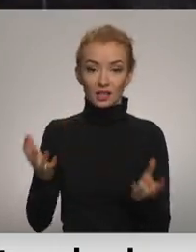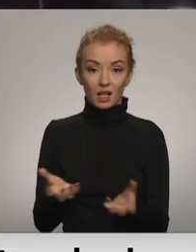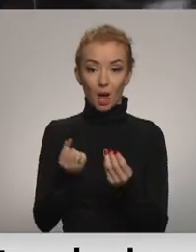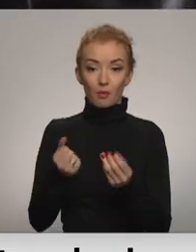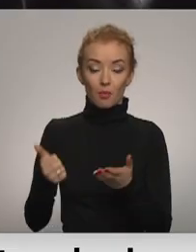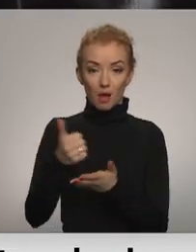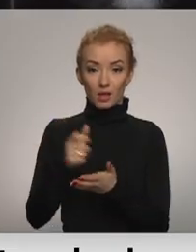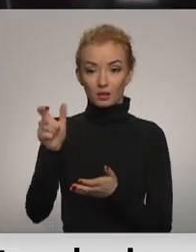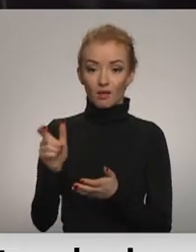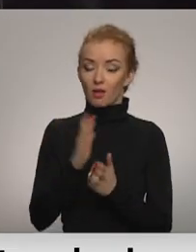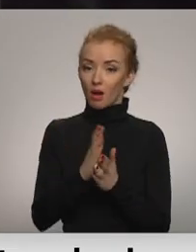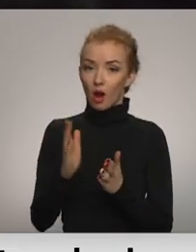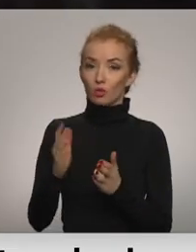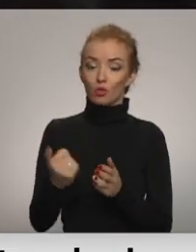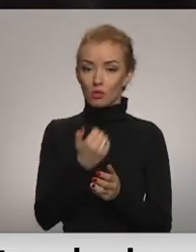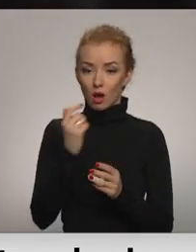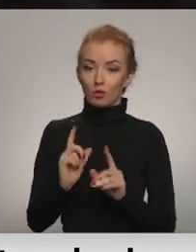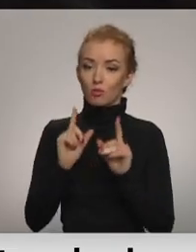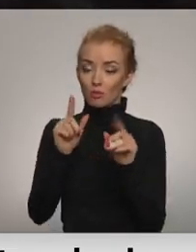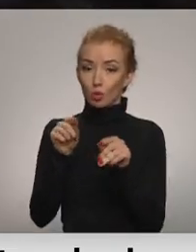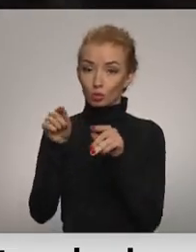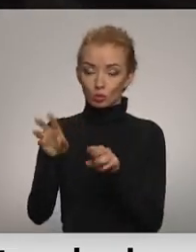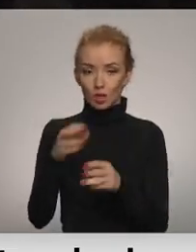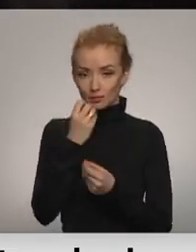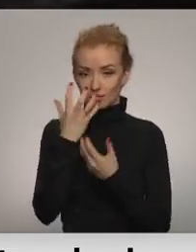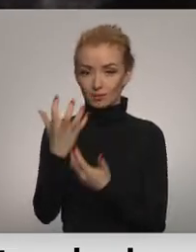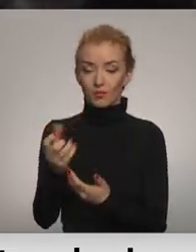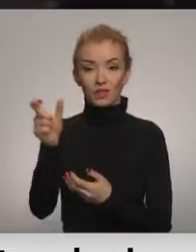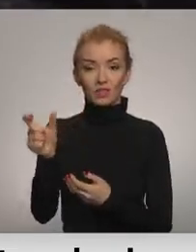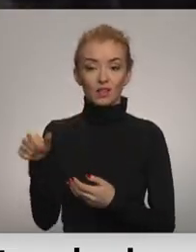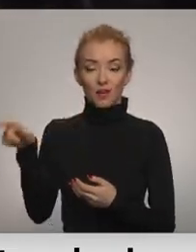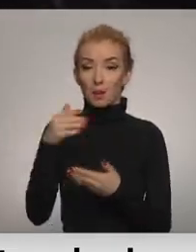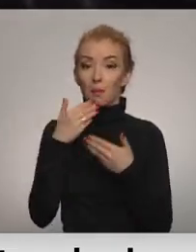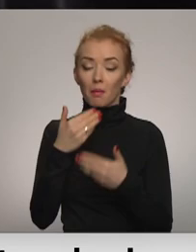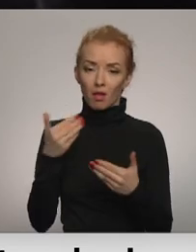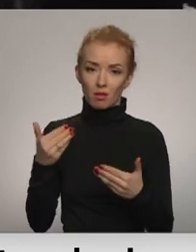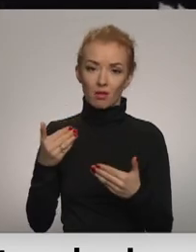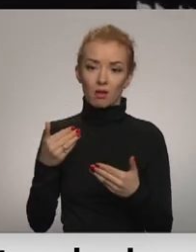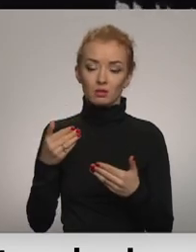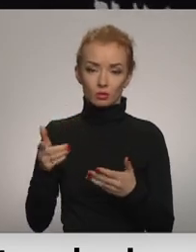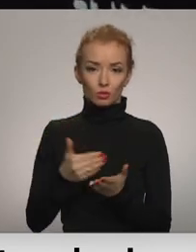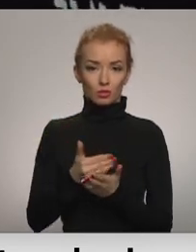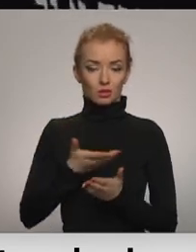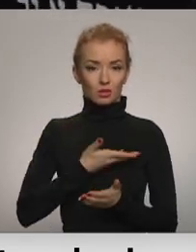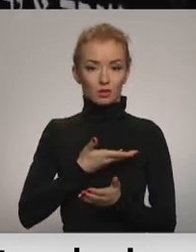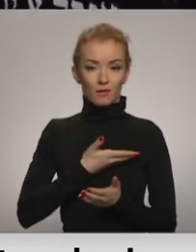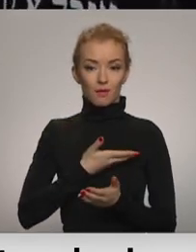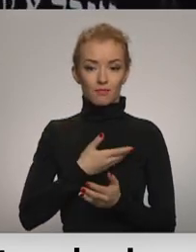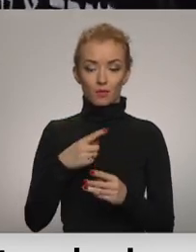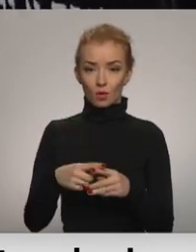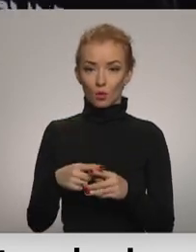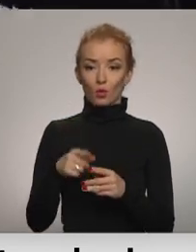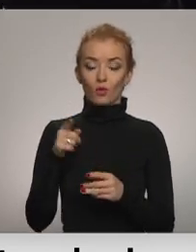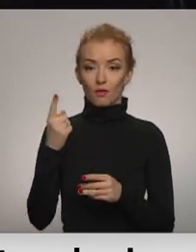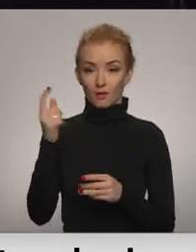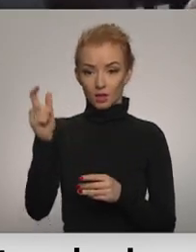viņi katru gadu decembra vidū brauc uz šķēdu, lai nolikt ziedus cilvēkiem, pateicoties, kuriem viņu dzimtes turpina būt. Lipmanis Zeligmanis ir viens no